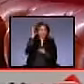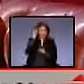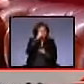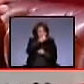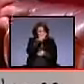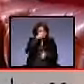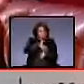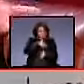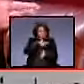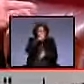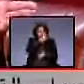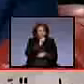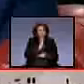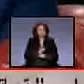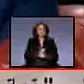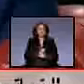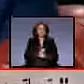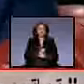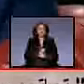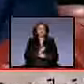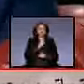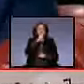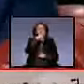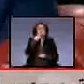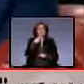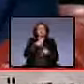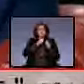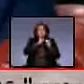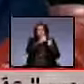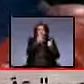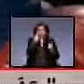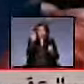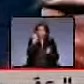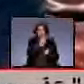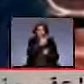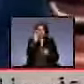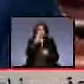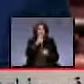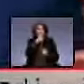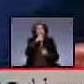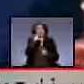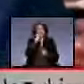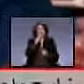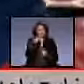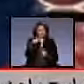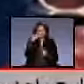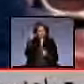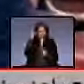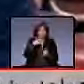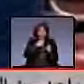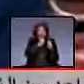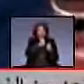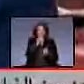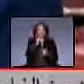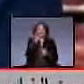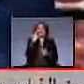بيروحوا له انت اكيد فاهم طبعا. انا عارفه، رحته انت مش رحته يعني مش رحته لا لا لا لا لا اعوذ بالله يا رب احنا ممكن نروحه بعد